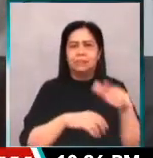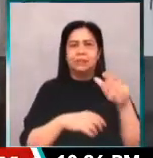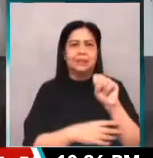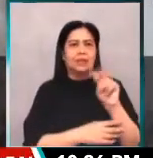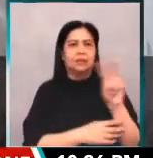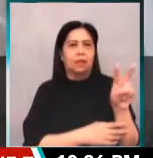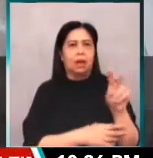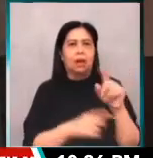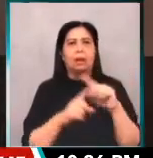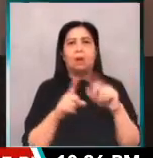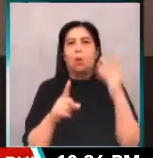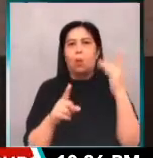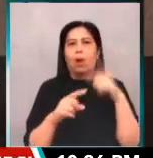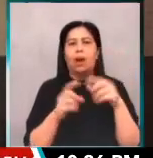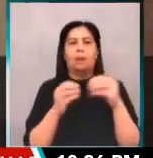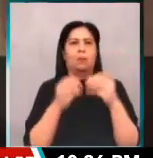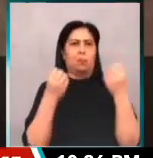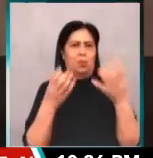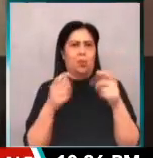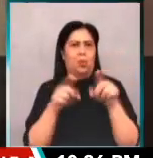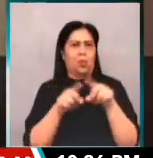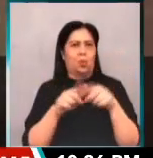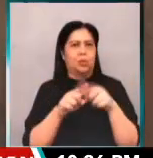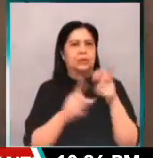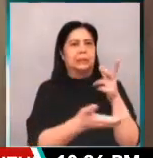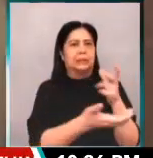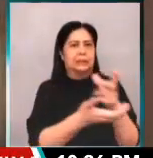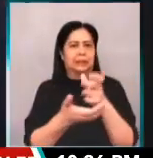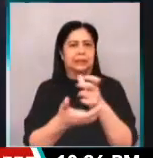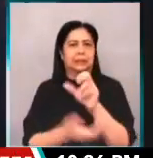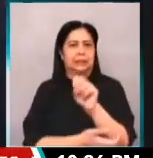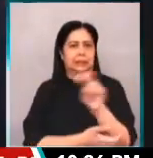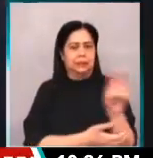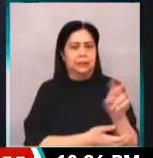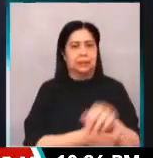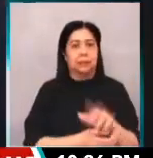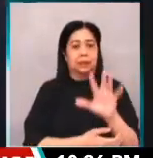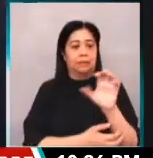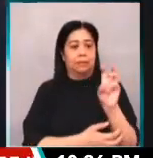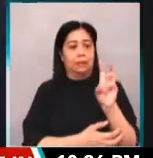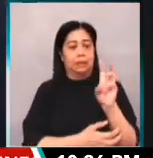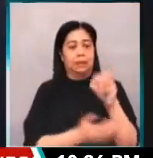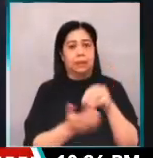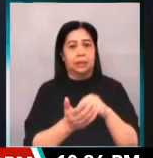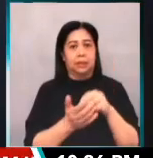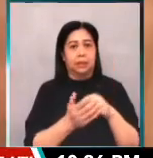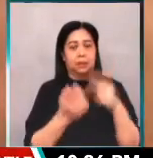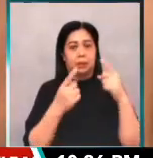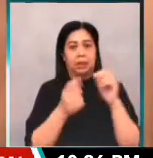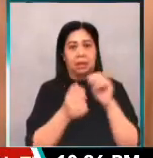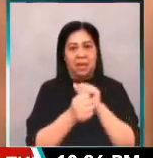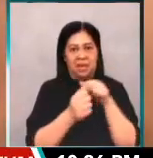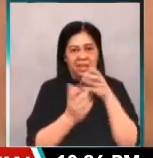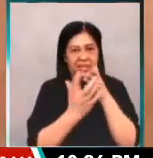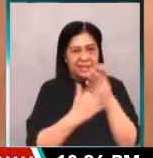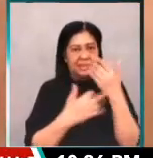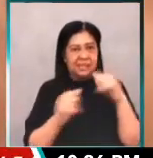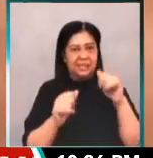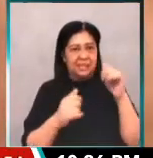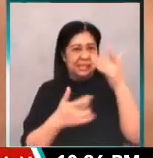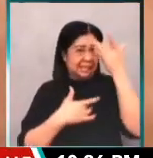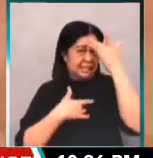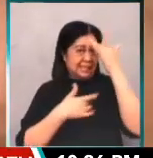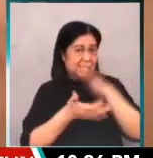dahil pinakamarami rin ang tinurukan nito. Sa 516 na naitalang breakthrough infections o yung mga nagka-COVID mahigit